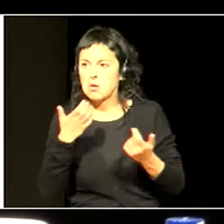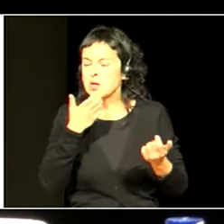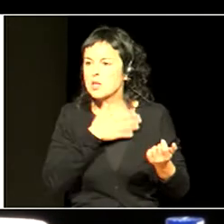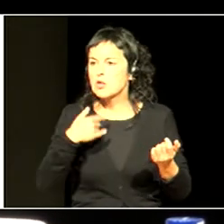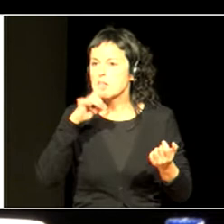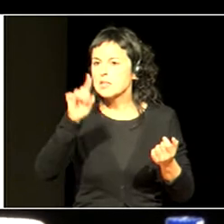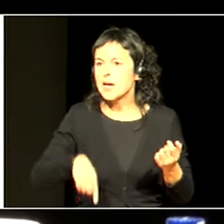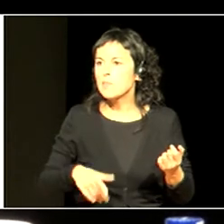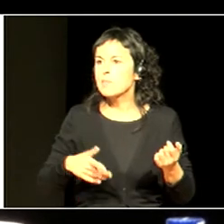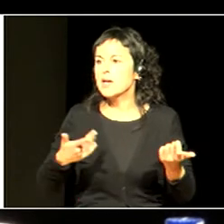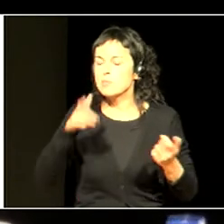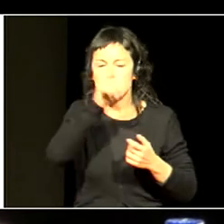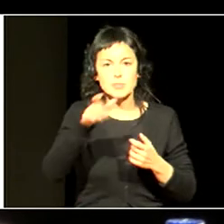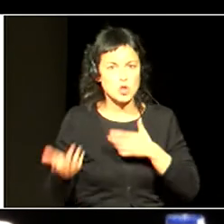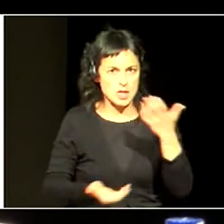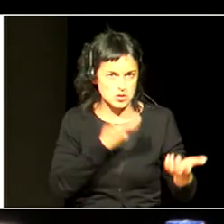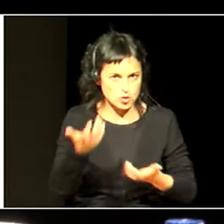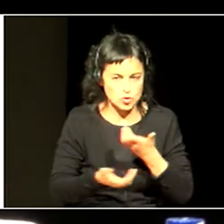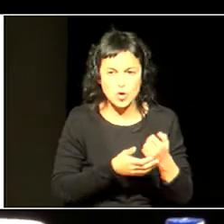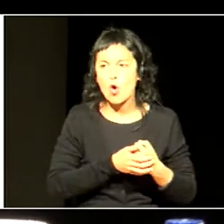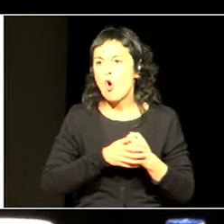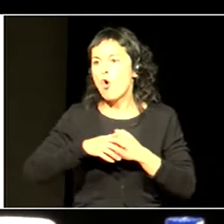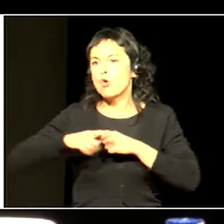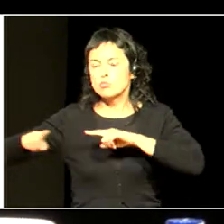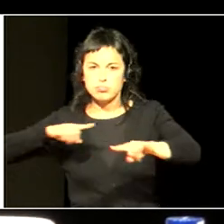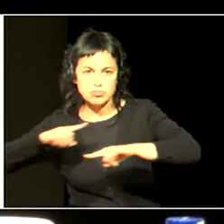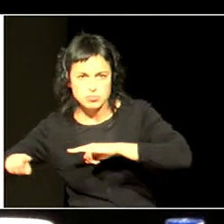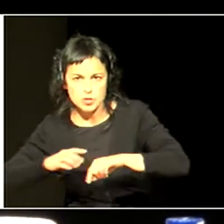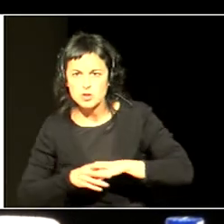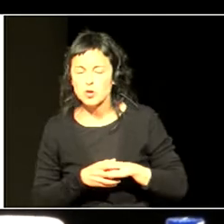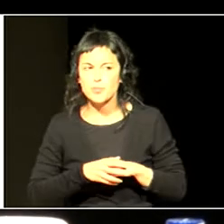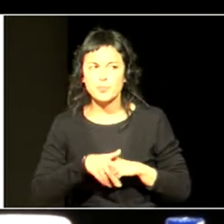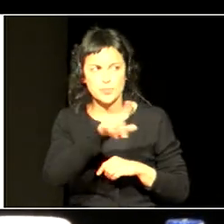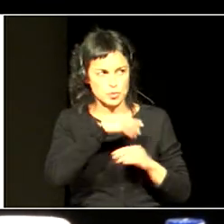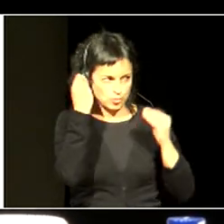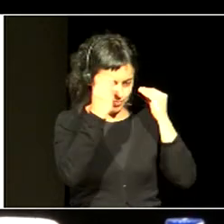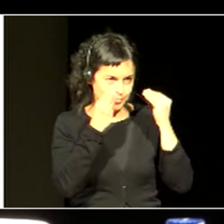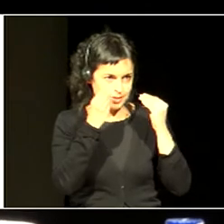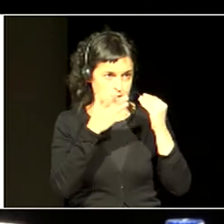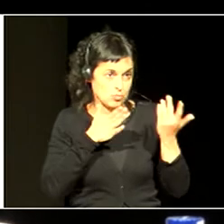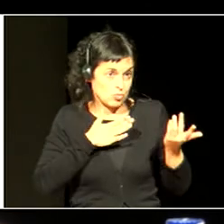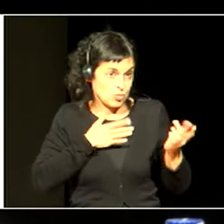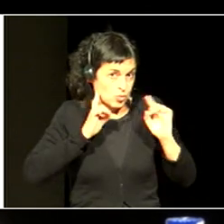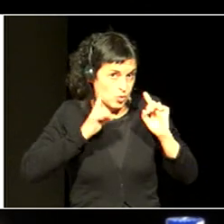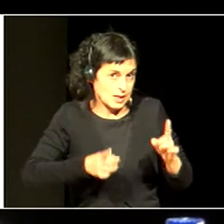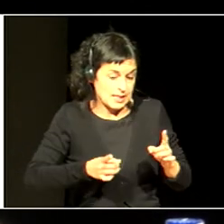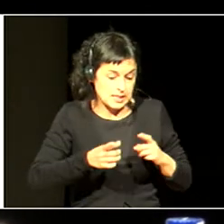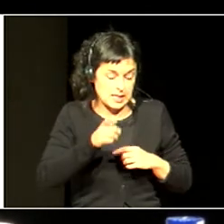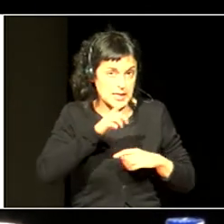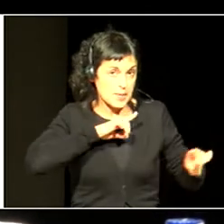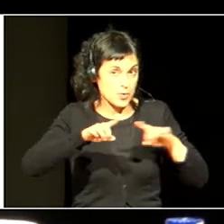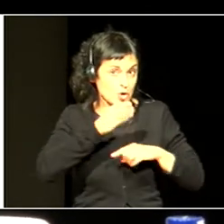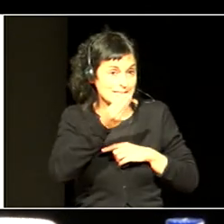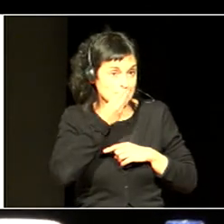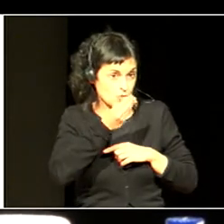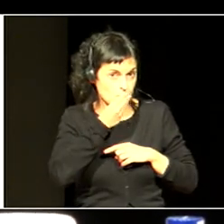Eragilea dira eskolako sukaldarizak, eragilea dira begiraliak. Zue pentsa, zenbat ordu gure kasuan egoten dira jantokiko begiraliak